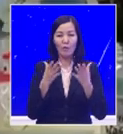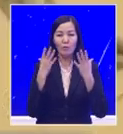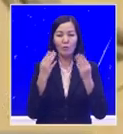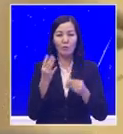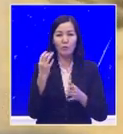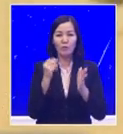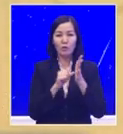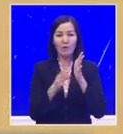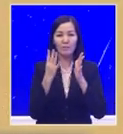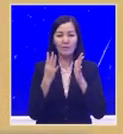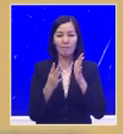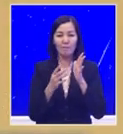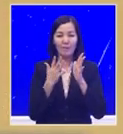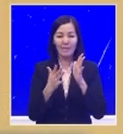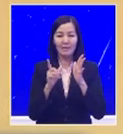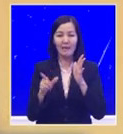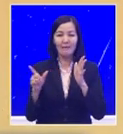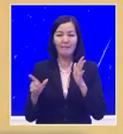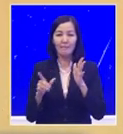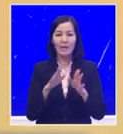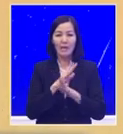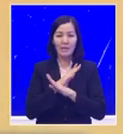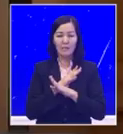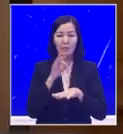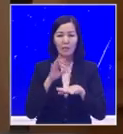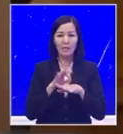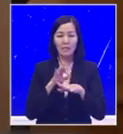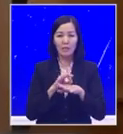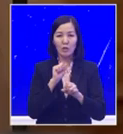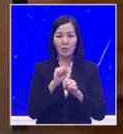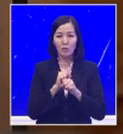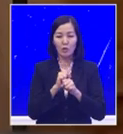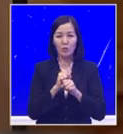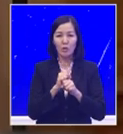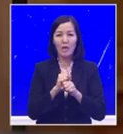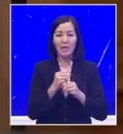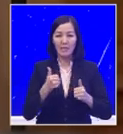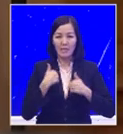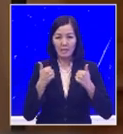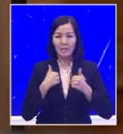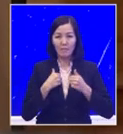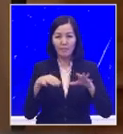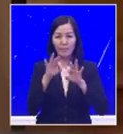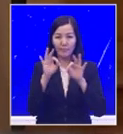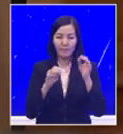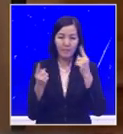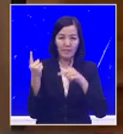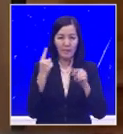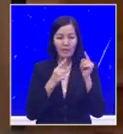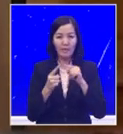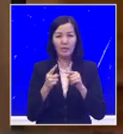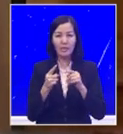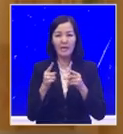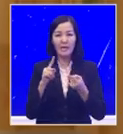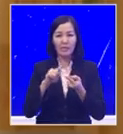465 адам пандемияның құрманы болған елде әркім міндетті жеңуге өз күшін салуда. Өнертапқыштар ұсынған сынаманы